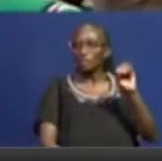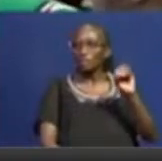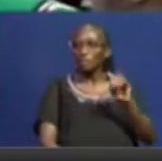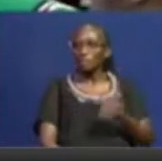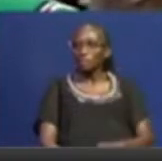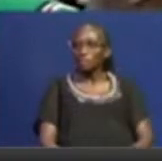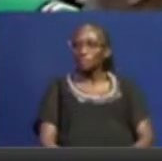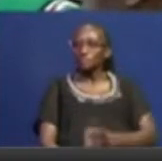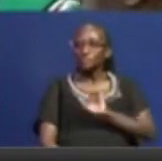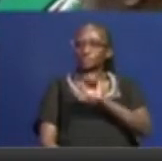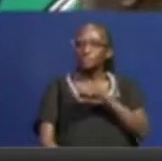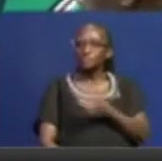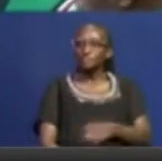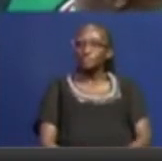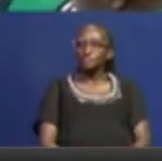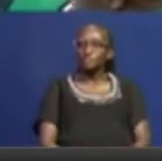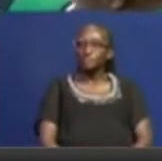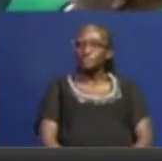Nyaribari Chache.